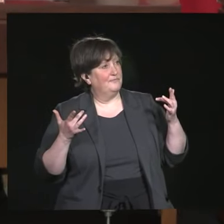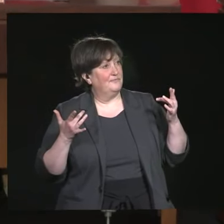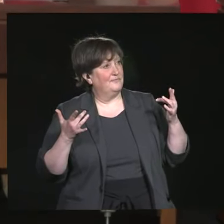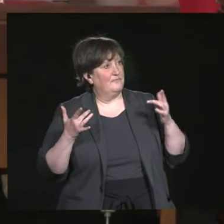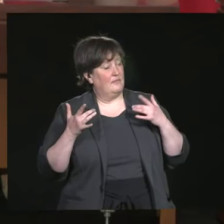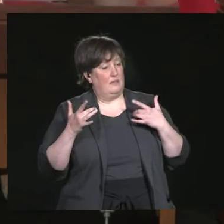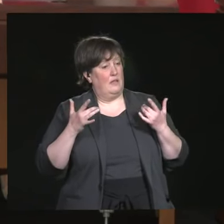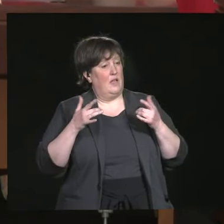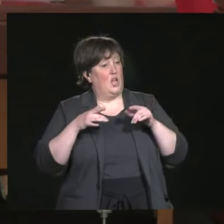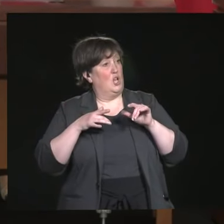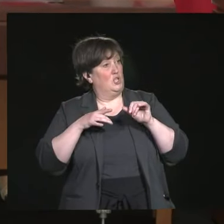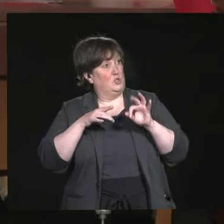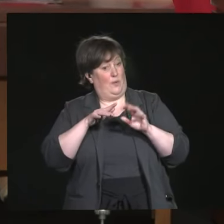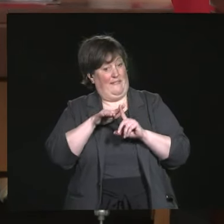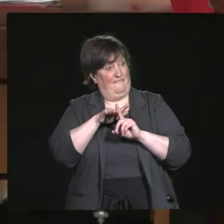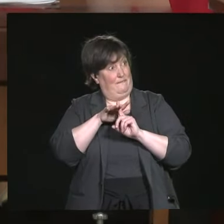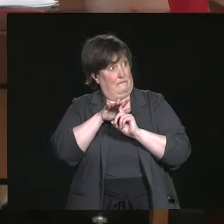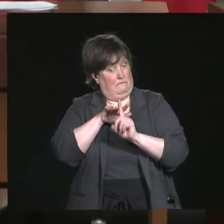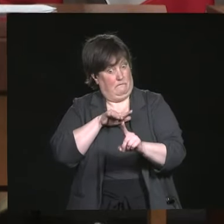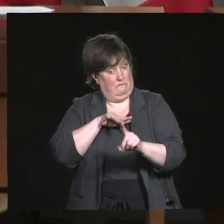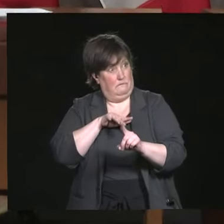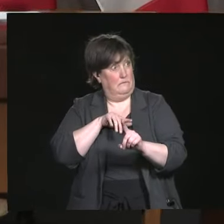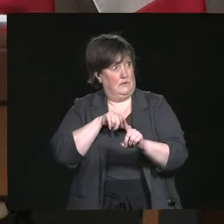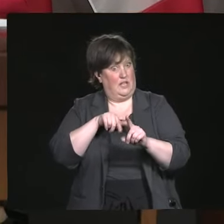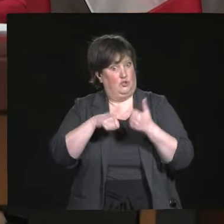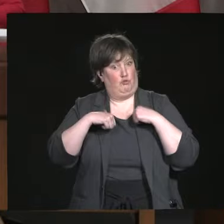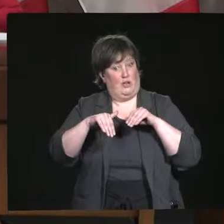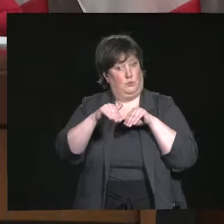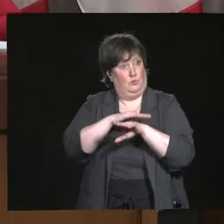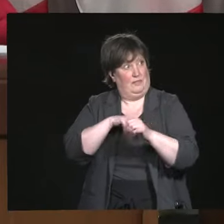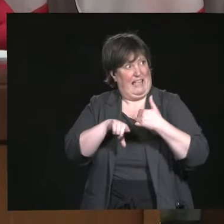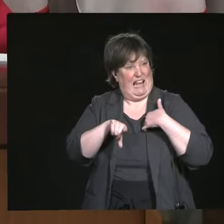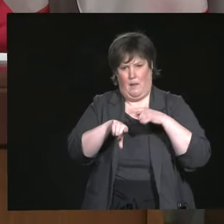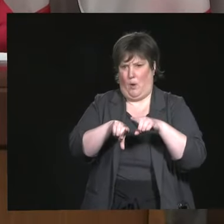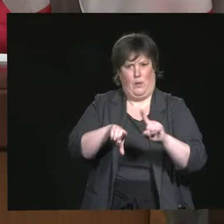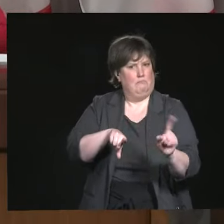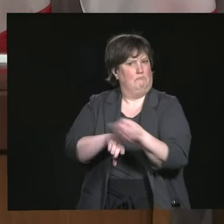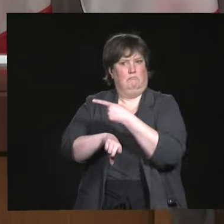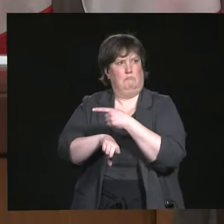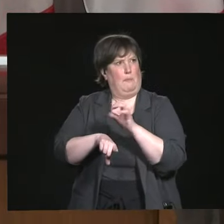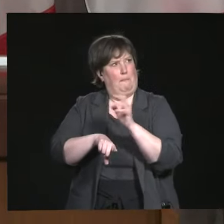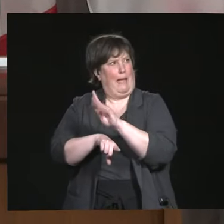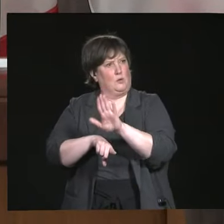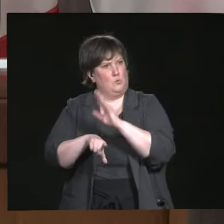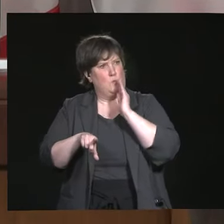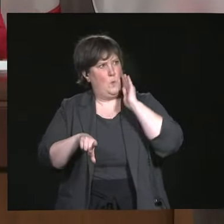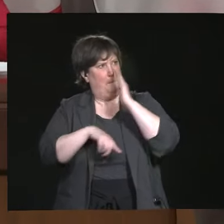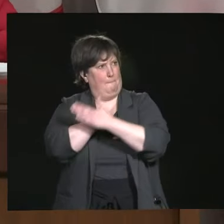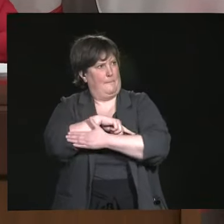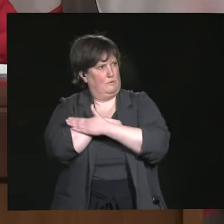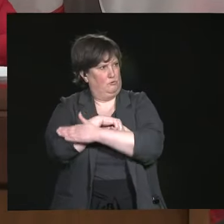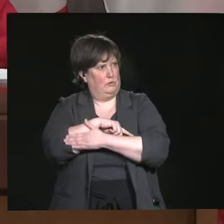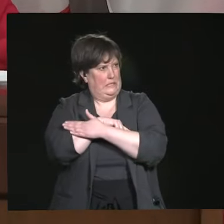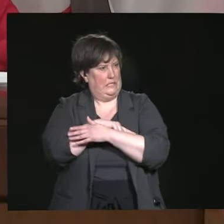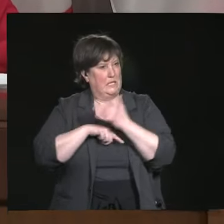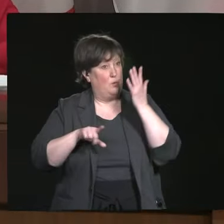migrants que le Canada refoulait à la frontière en vertu de la nouvelle entente. Est-ce que vous avez réussi à obtenir quelque chose?